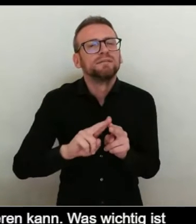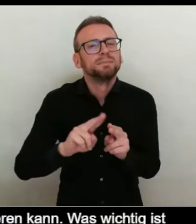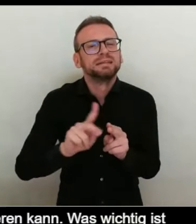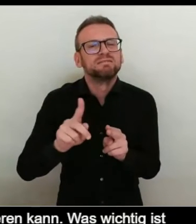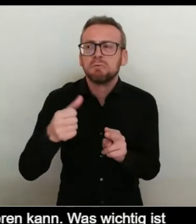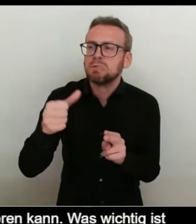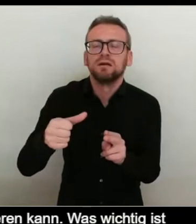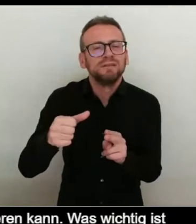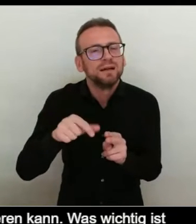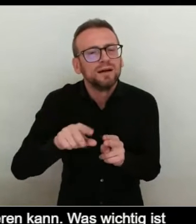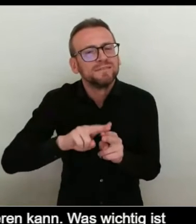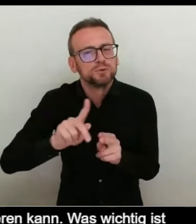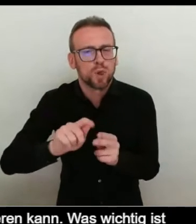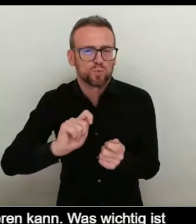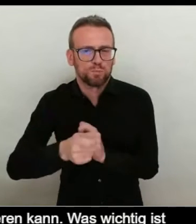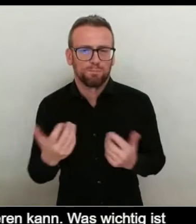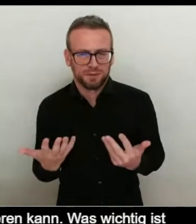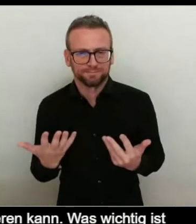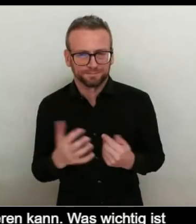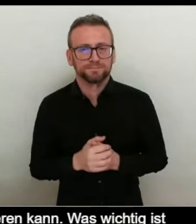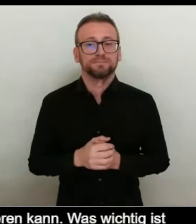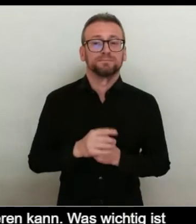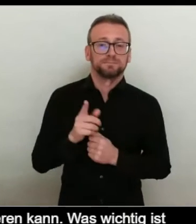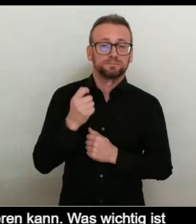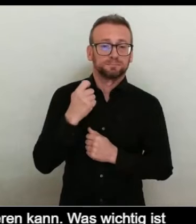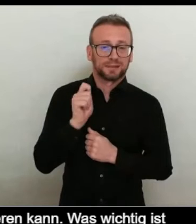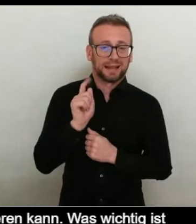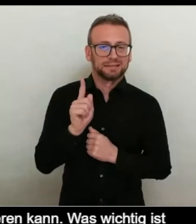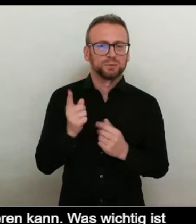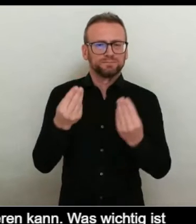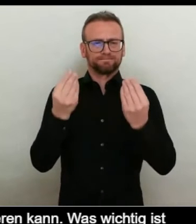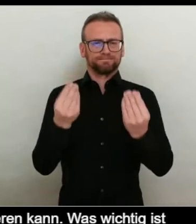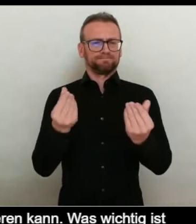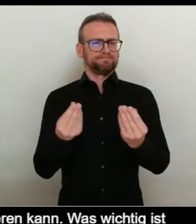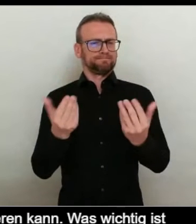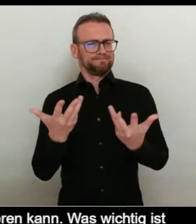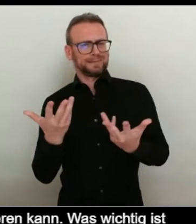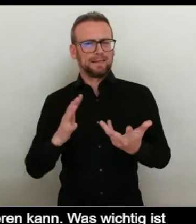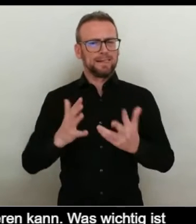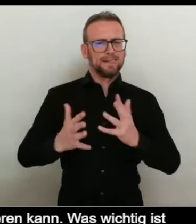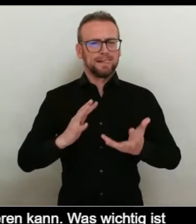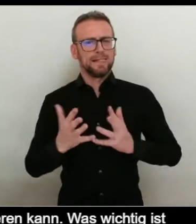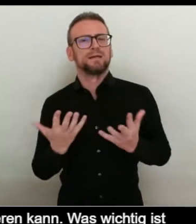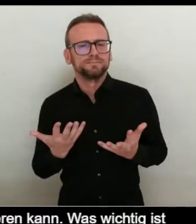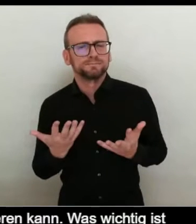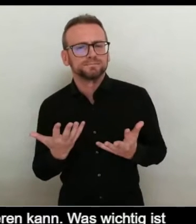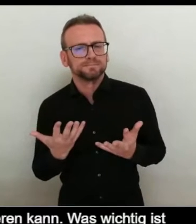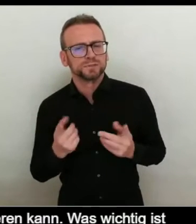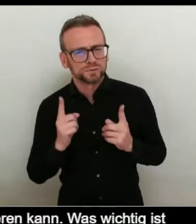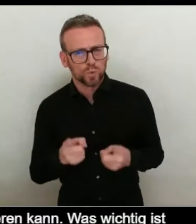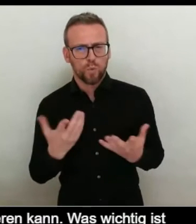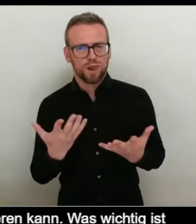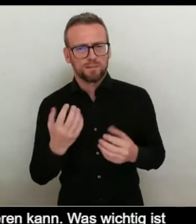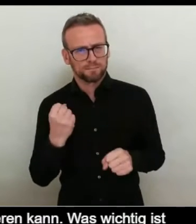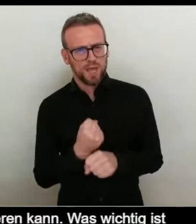als nur Worte. Da braucht es Taten, Pläne und Konzepte. Vielen Dank. Nun der Ministerpräsident von